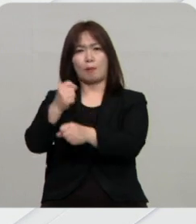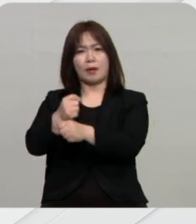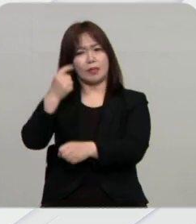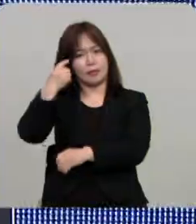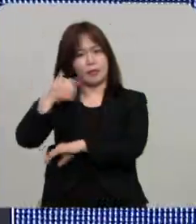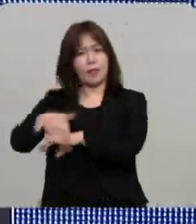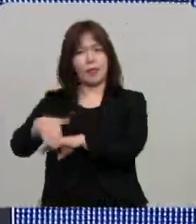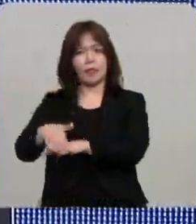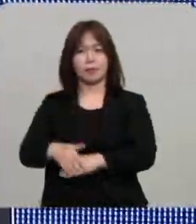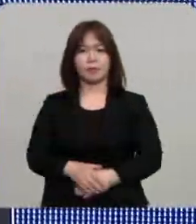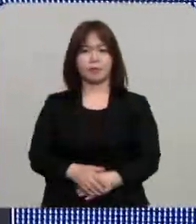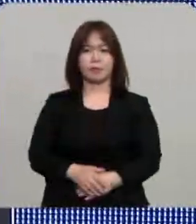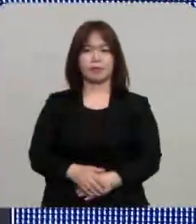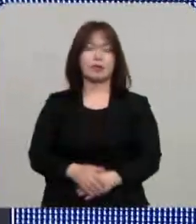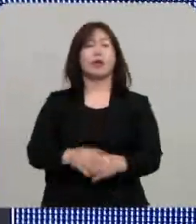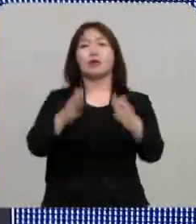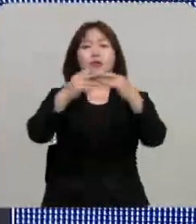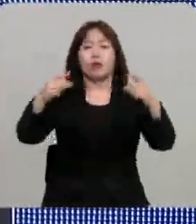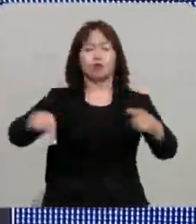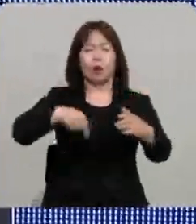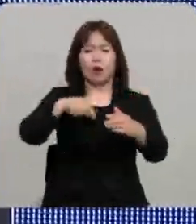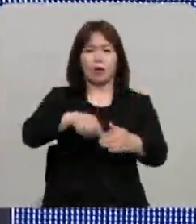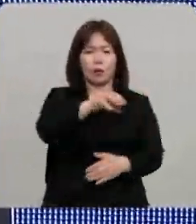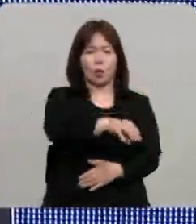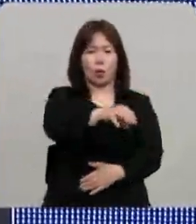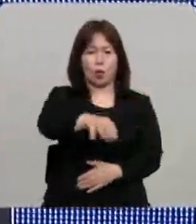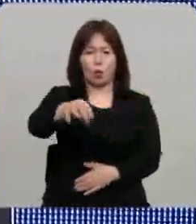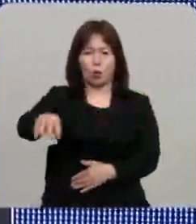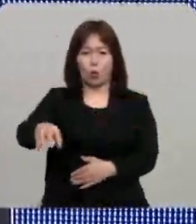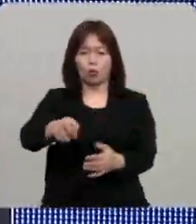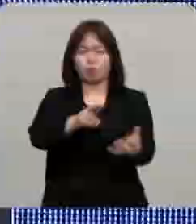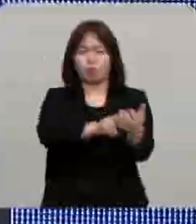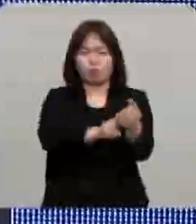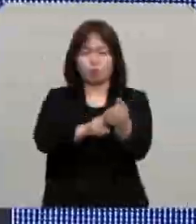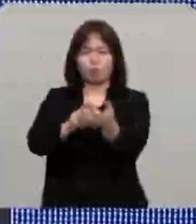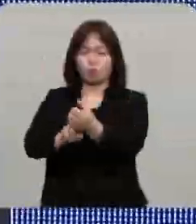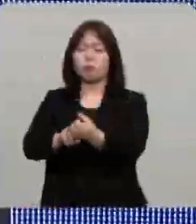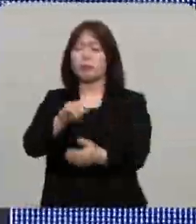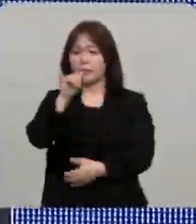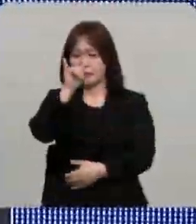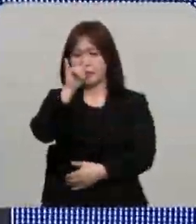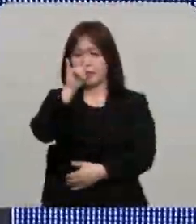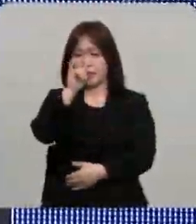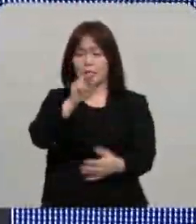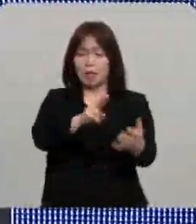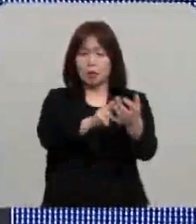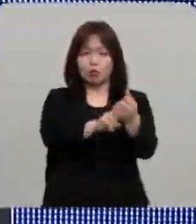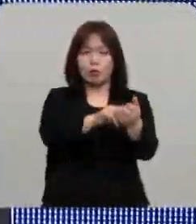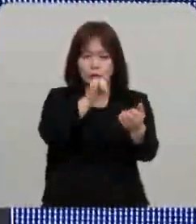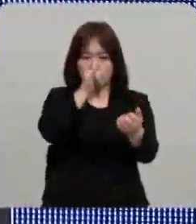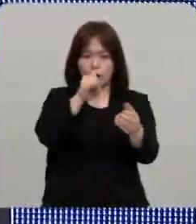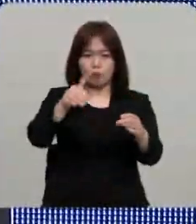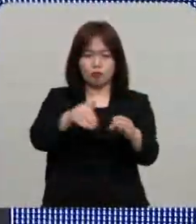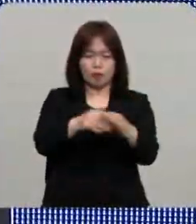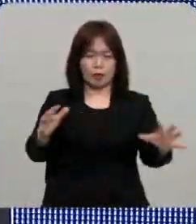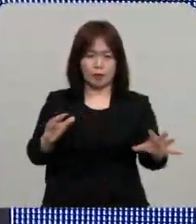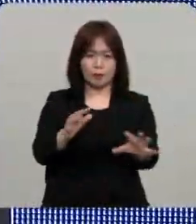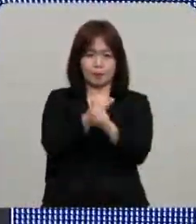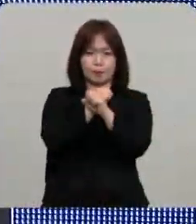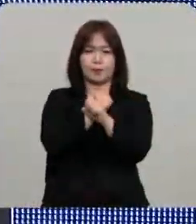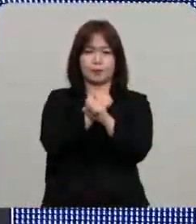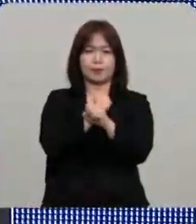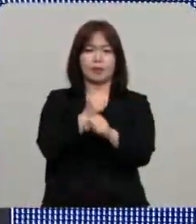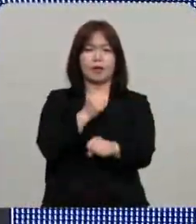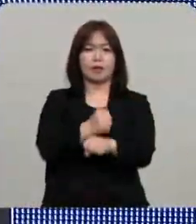등입니다. 전라북도 내 곳곳에 잠재되어 있다. 잠재되어 있는 문화적 자산을 어떻게 하나로 묶어내서